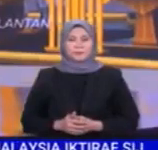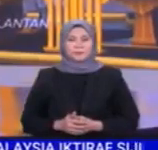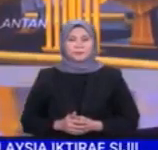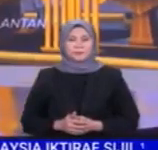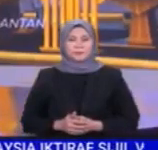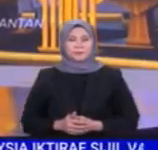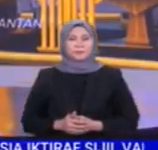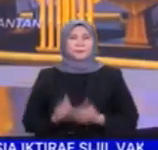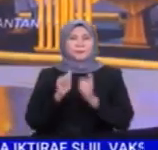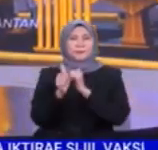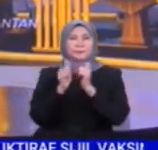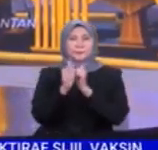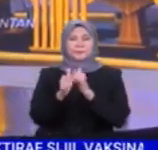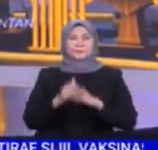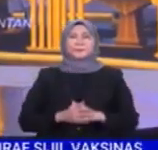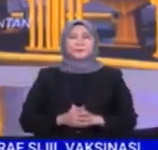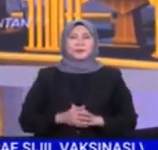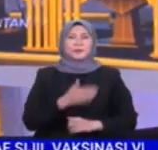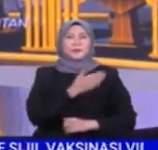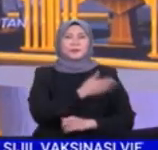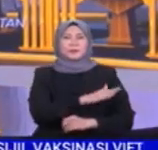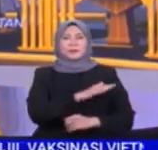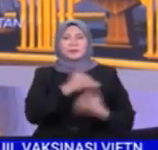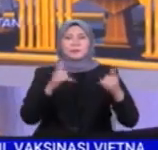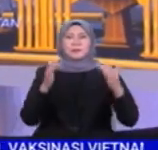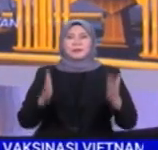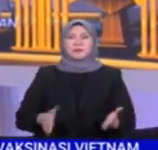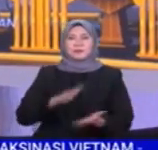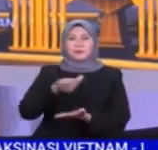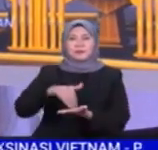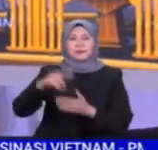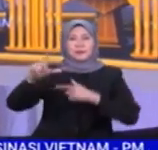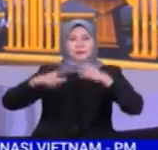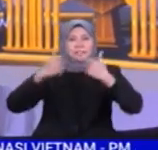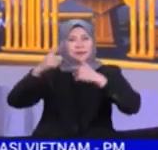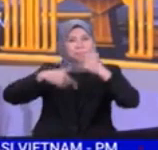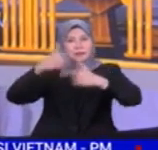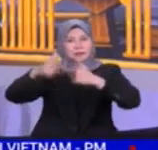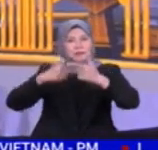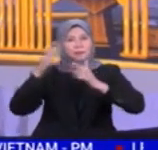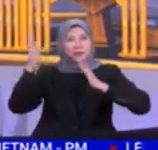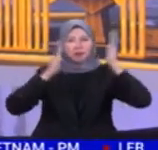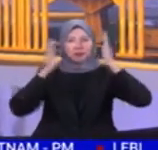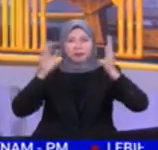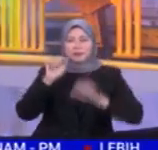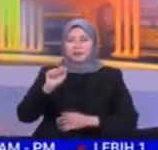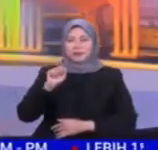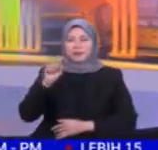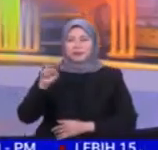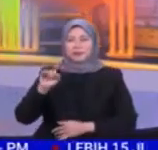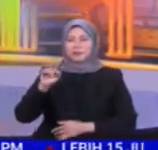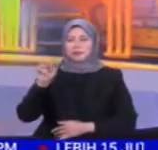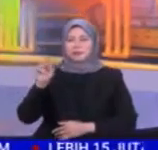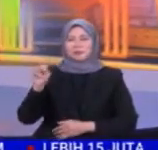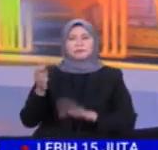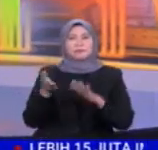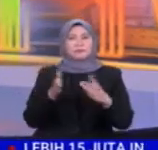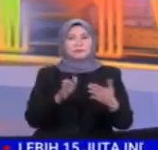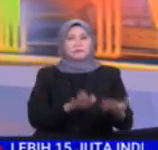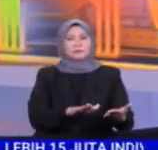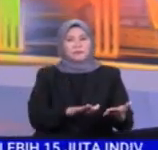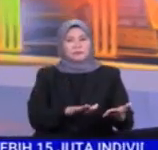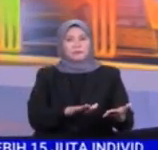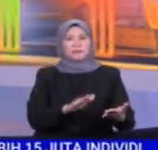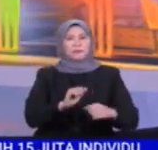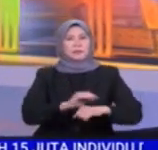Hai guys tidak berkembang kesukaan bekas pemain tengah beberapa klub di galicia Muhammad Azizan Babe menghembuskan nafas terakhirnya pagi